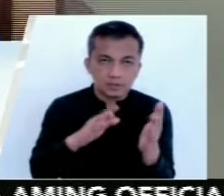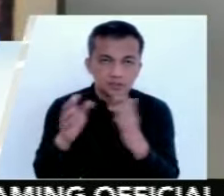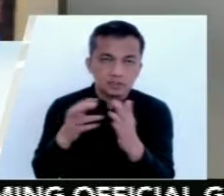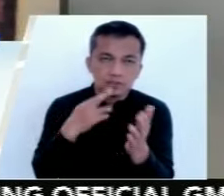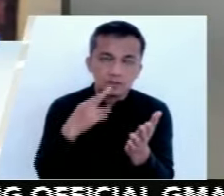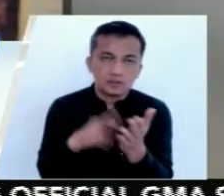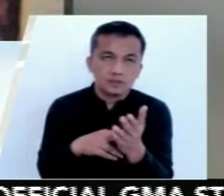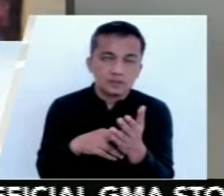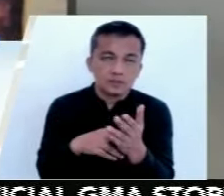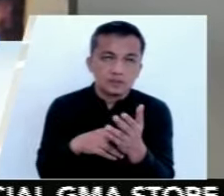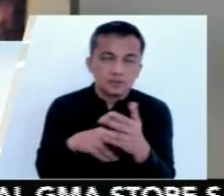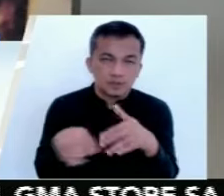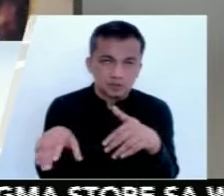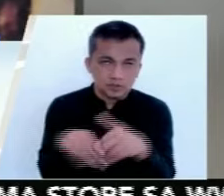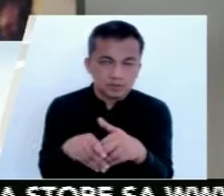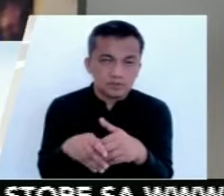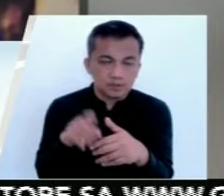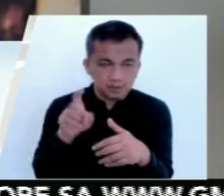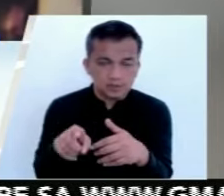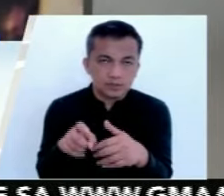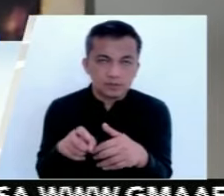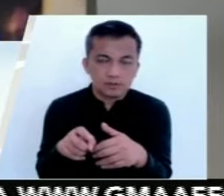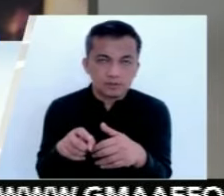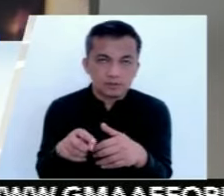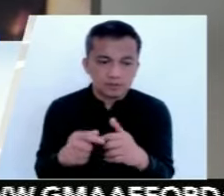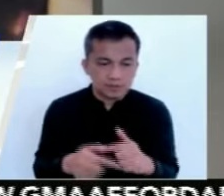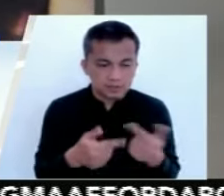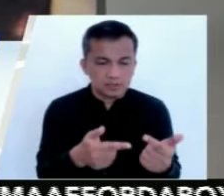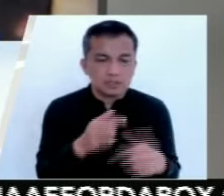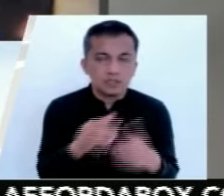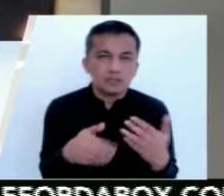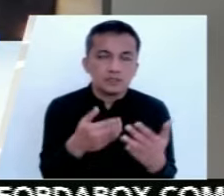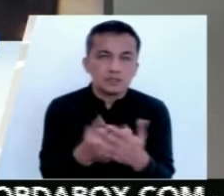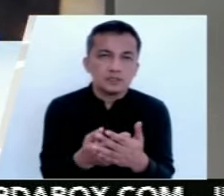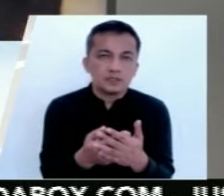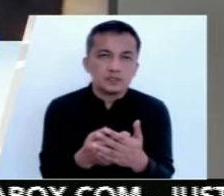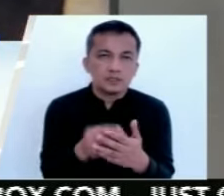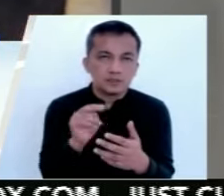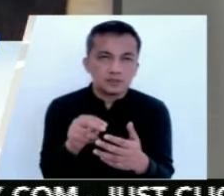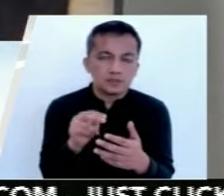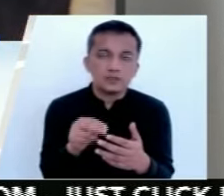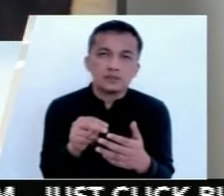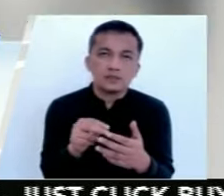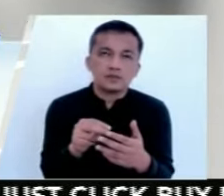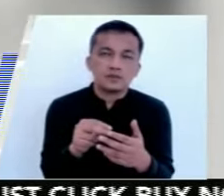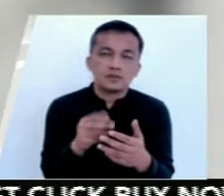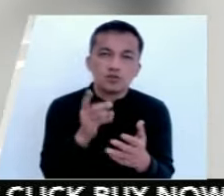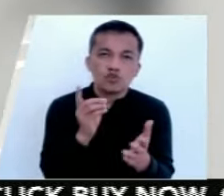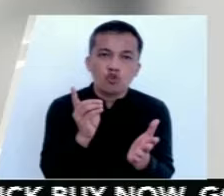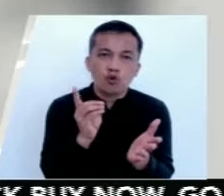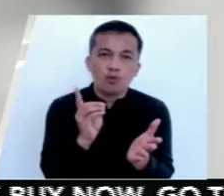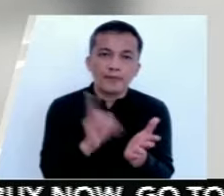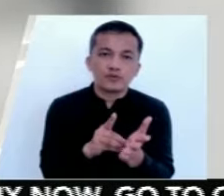kasal basta't maipasa ang lahat ng kinakailangang mga dokumento.